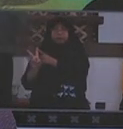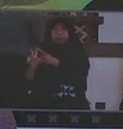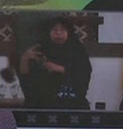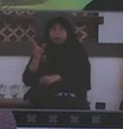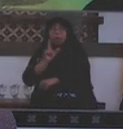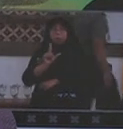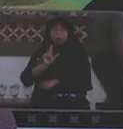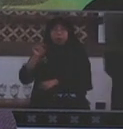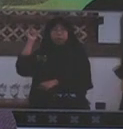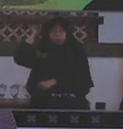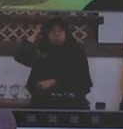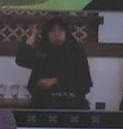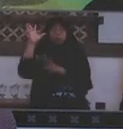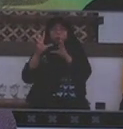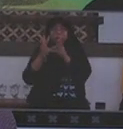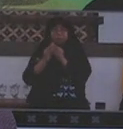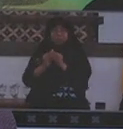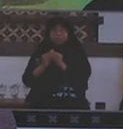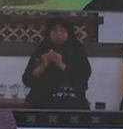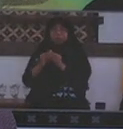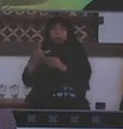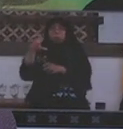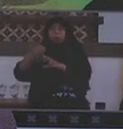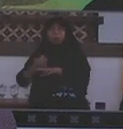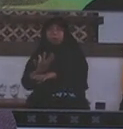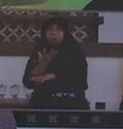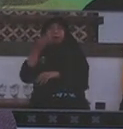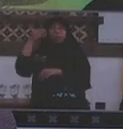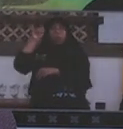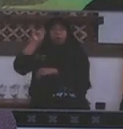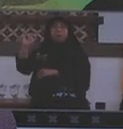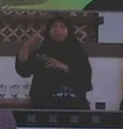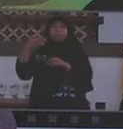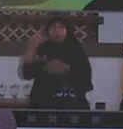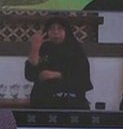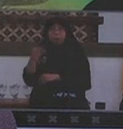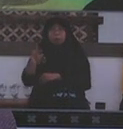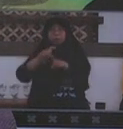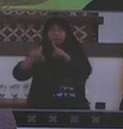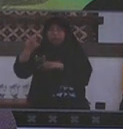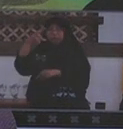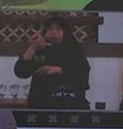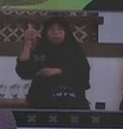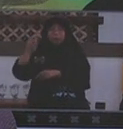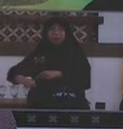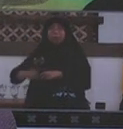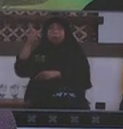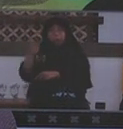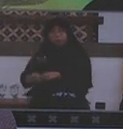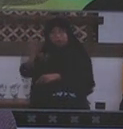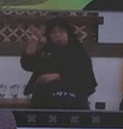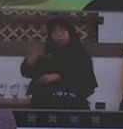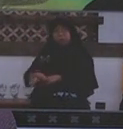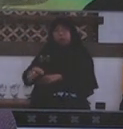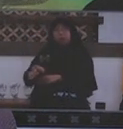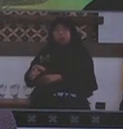Bupati Brebes didorong untuk mengembangkan inovasi-inovasi baru dari kabupaten kota sehingga dapat